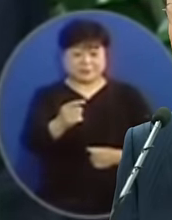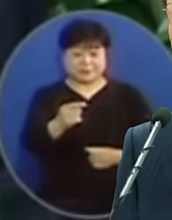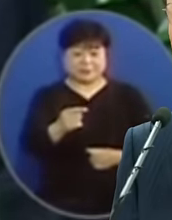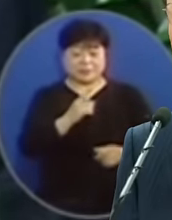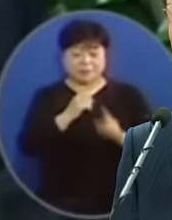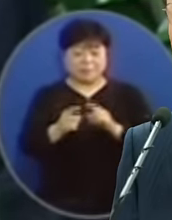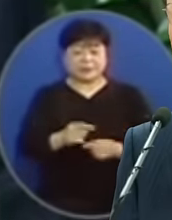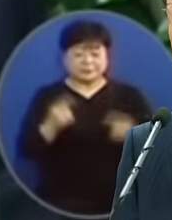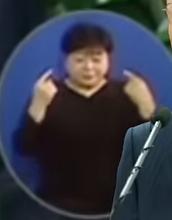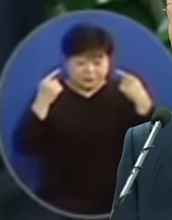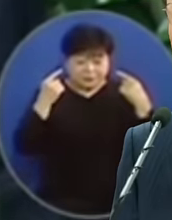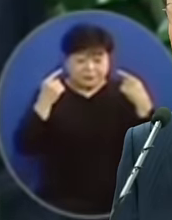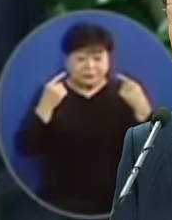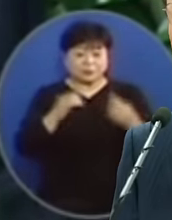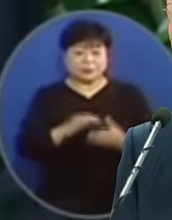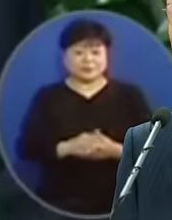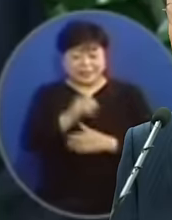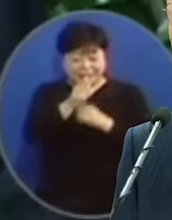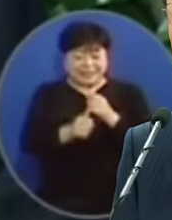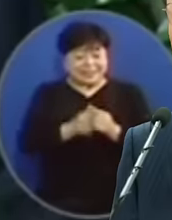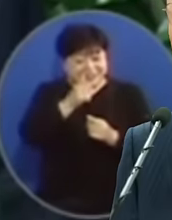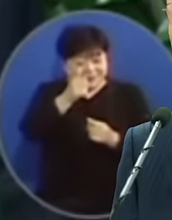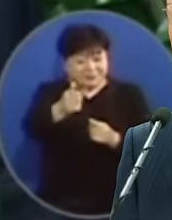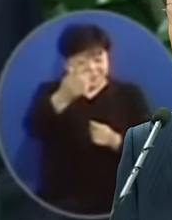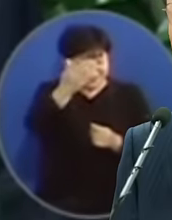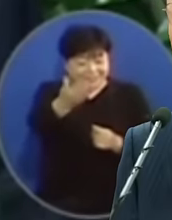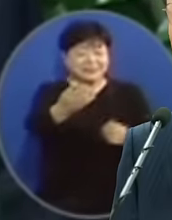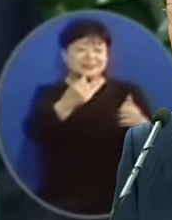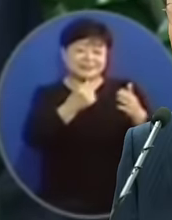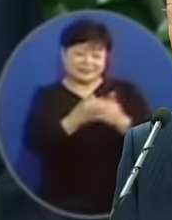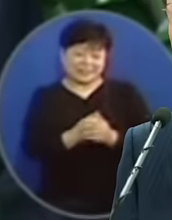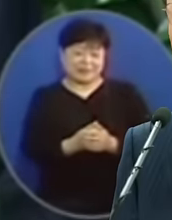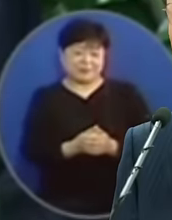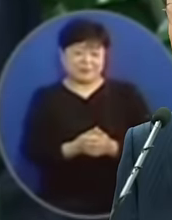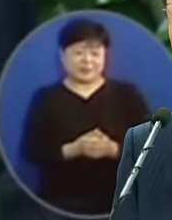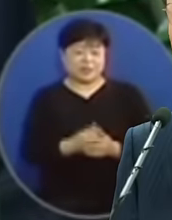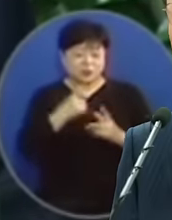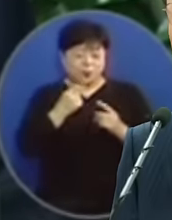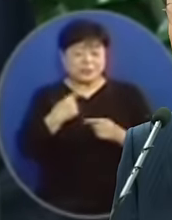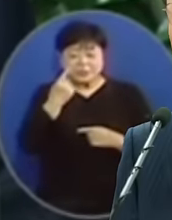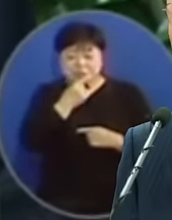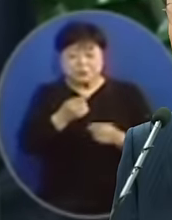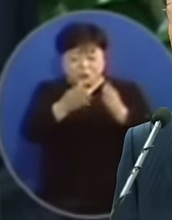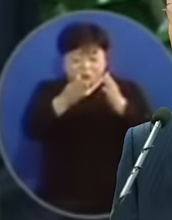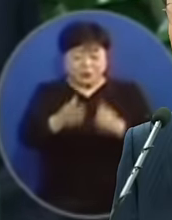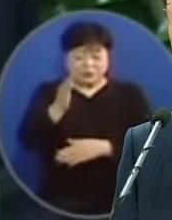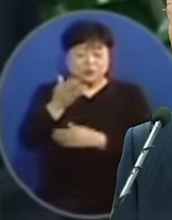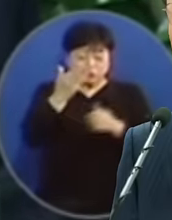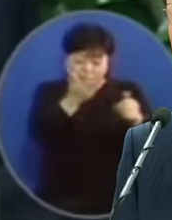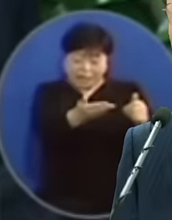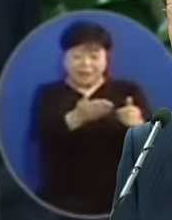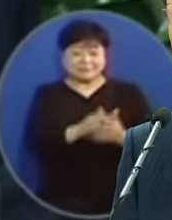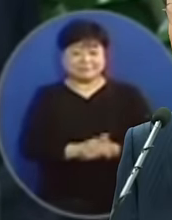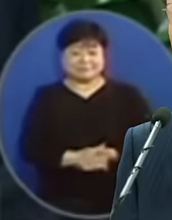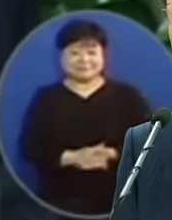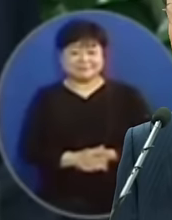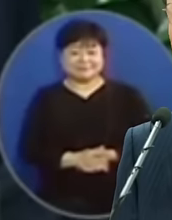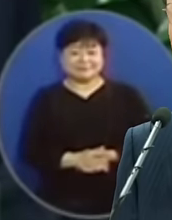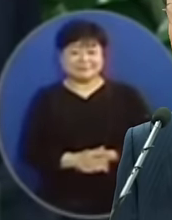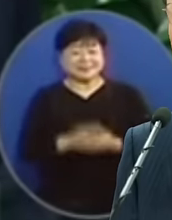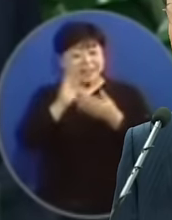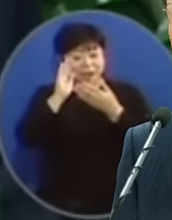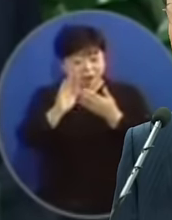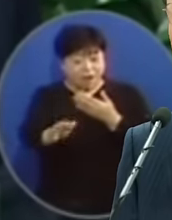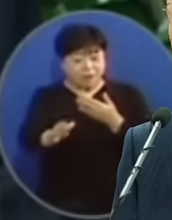이 말씀을 드리는 그조차도 하나님이 당신 때문에 나 입을 통해서 당신에게 말한 것이다. 그